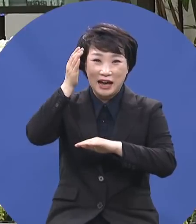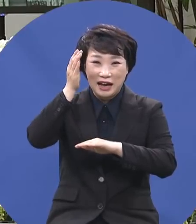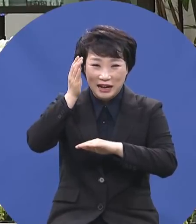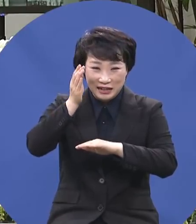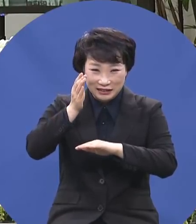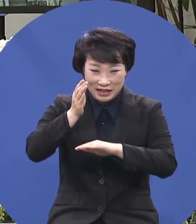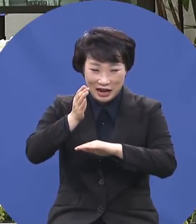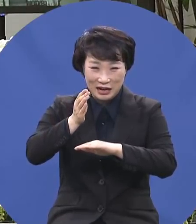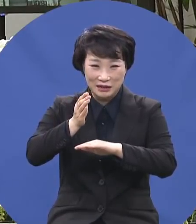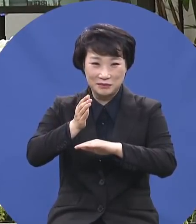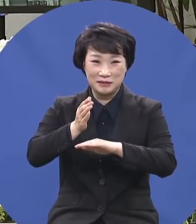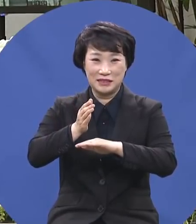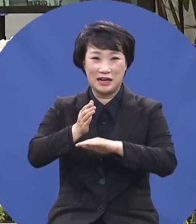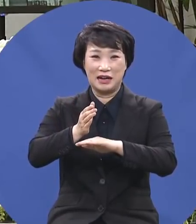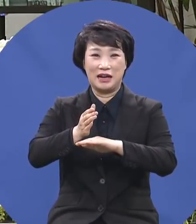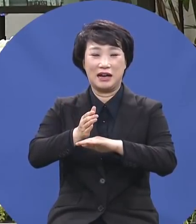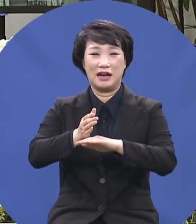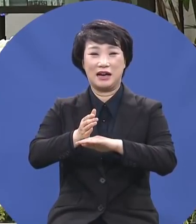감사합니다.